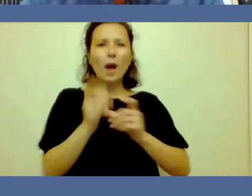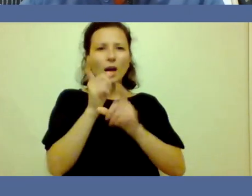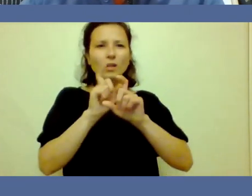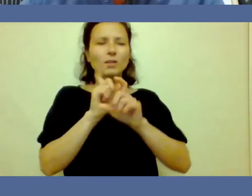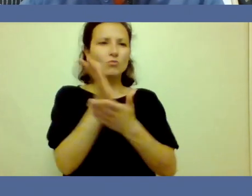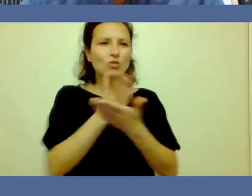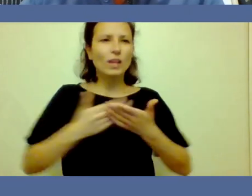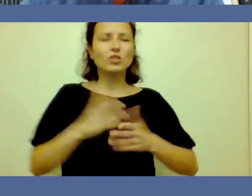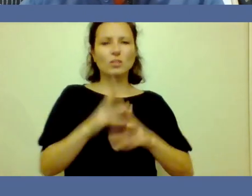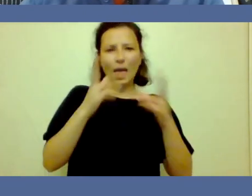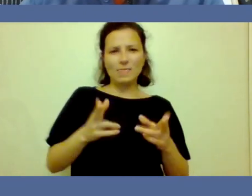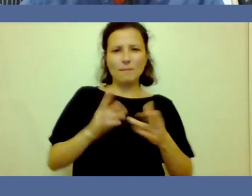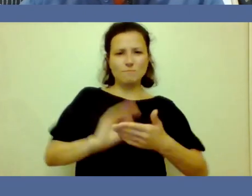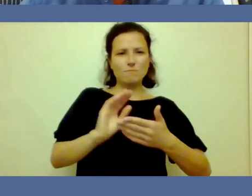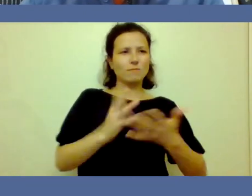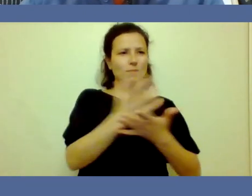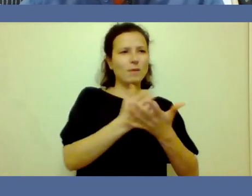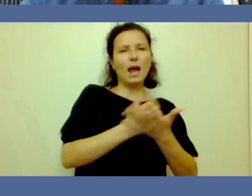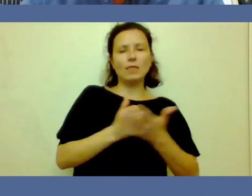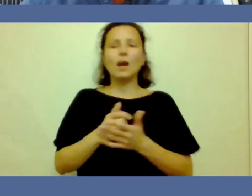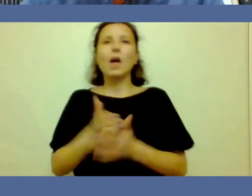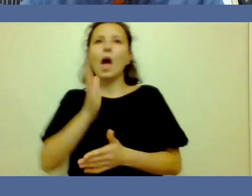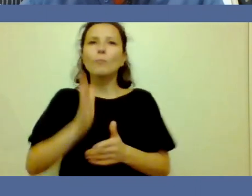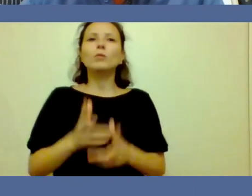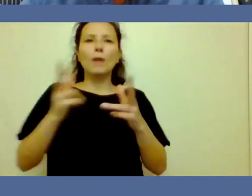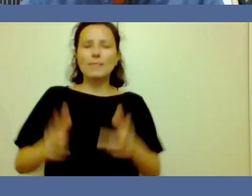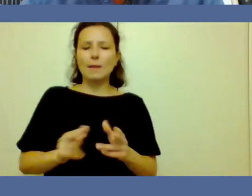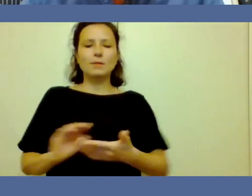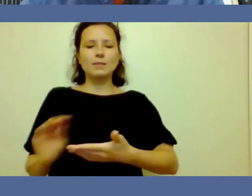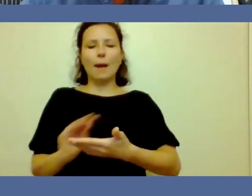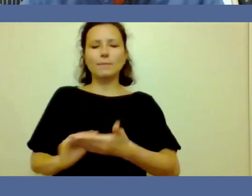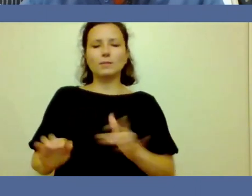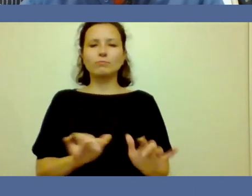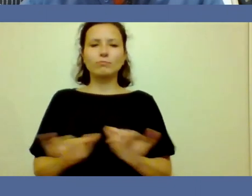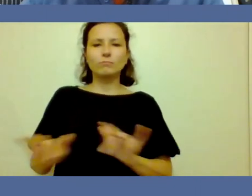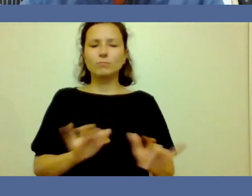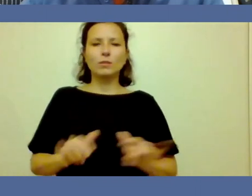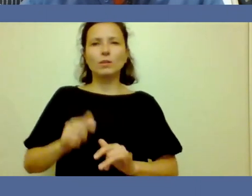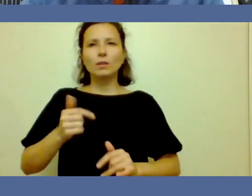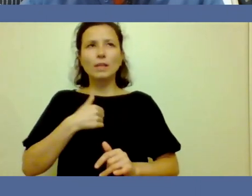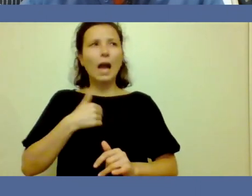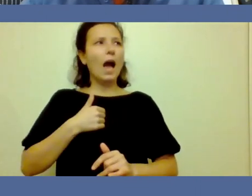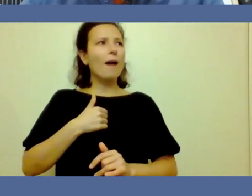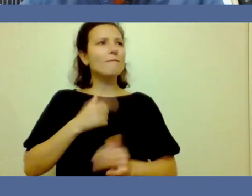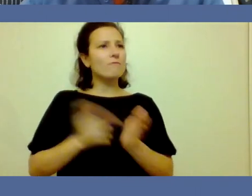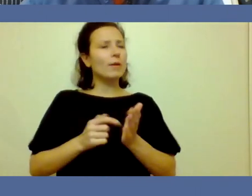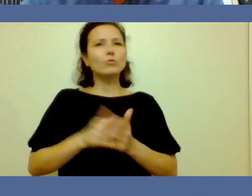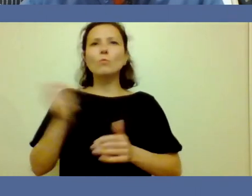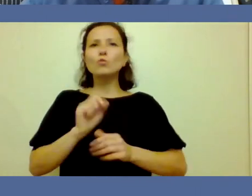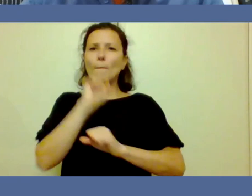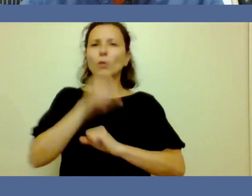zapisu. Potem jest zapis, który wymaga ode mnie takiego pokonania swoich mankamentów,